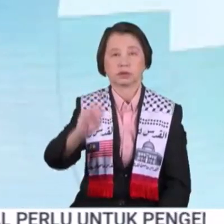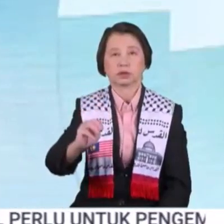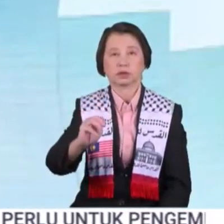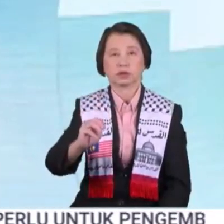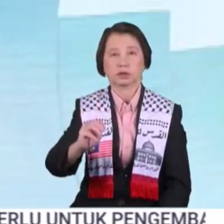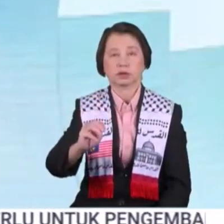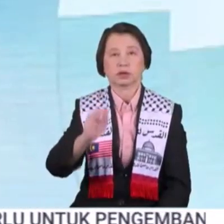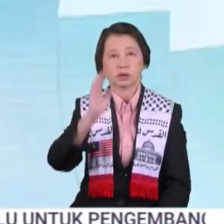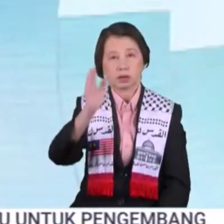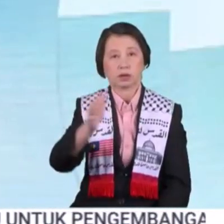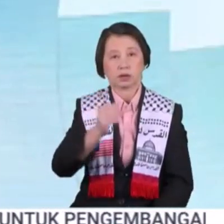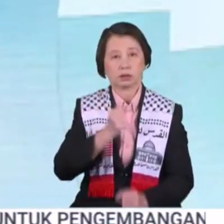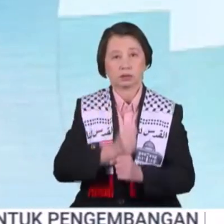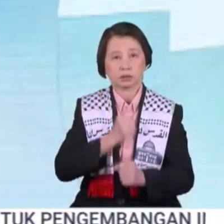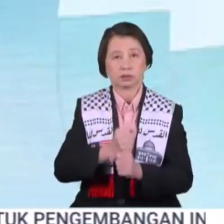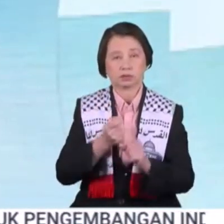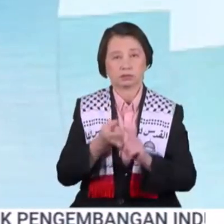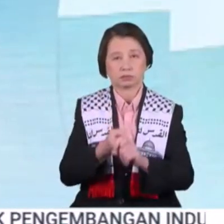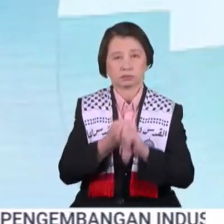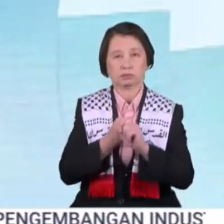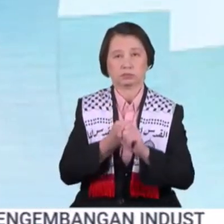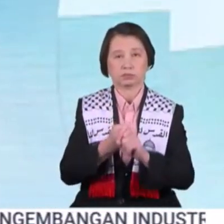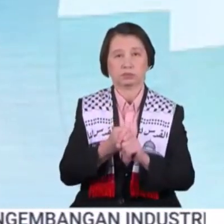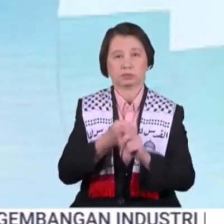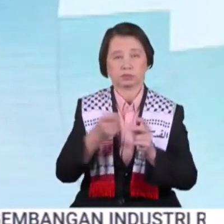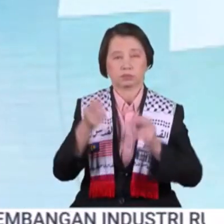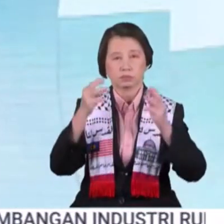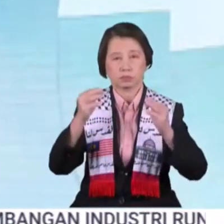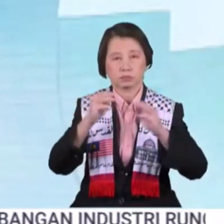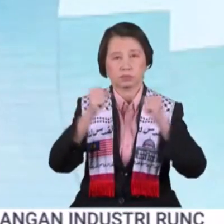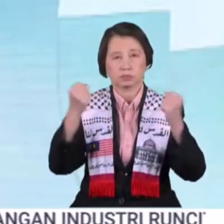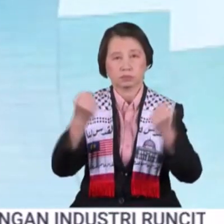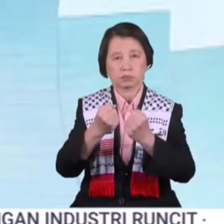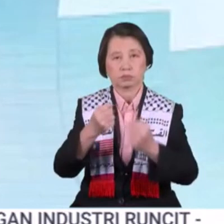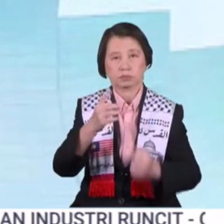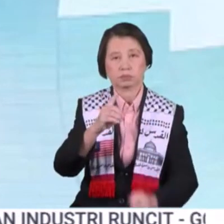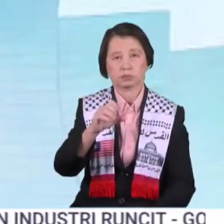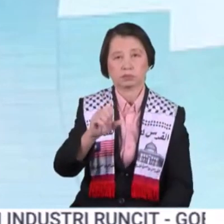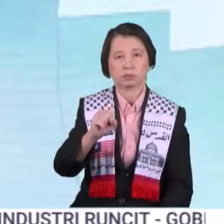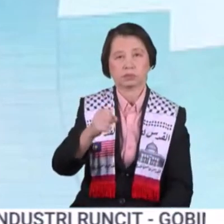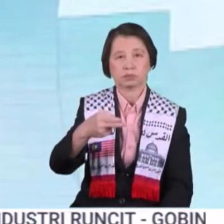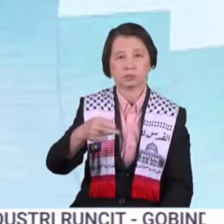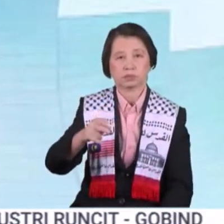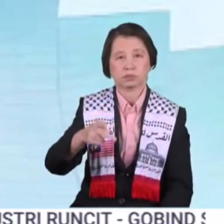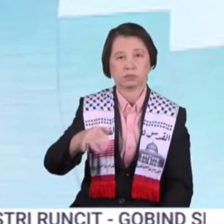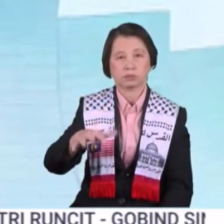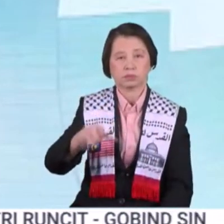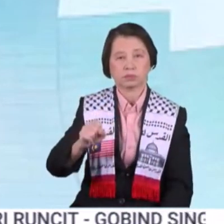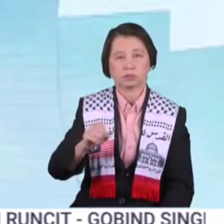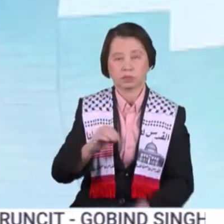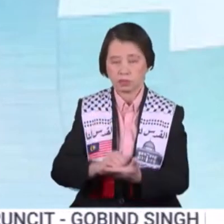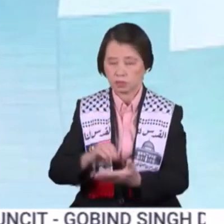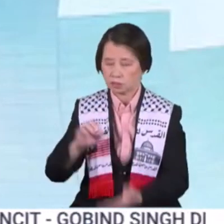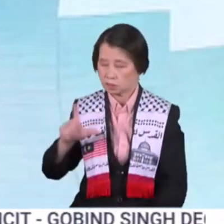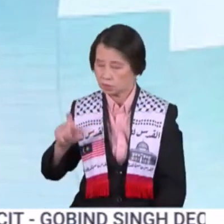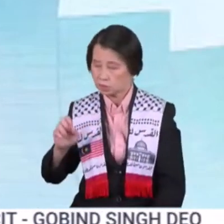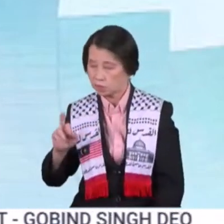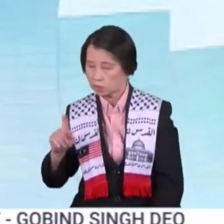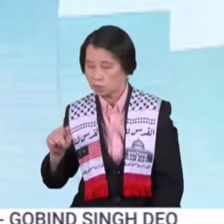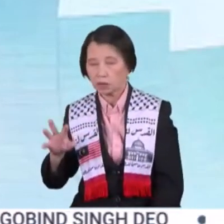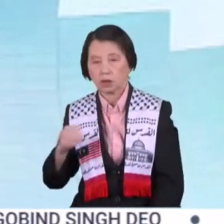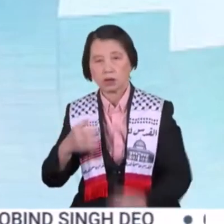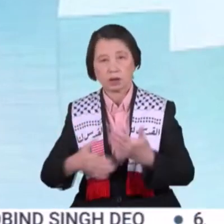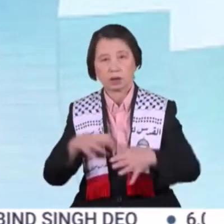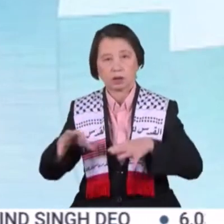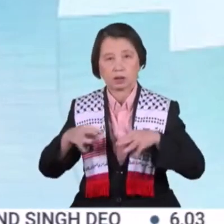Perbadanan Stadium Malaysia PSM akan bekerja rapat dengan pengurusan Stadium Tan Sri Dato' Haji Yassin Yunus di Larkin dalam proses